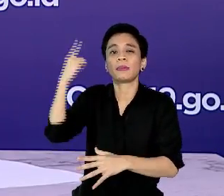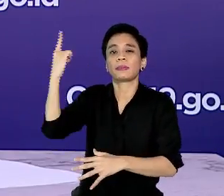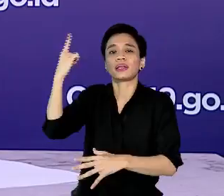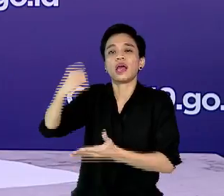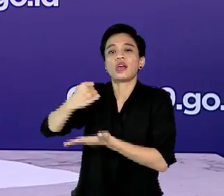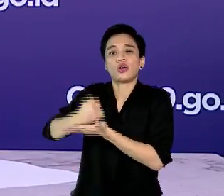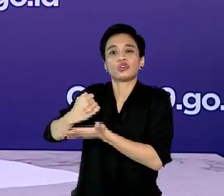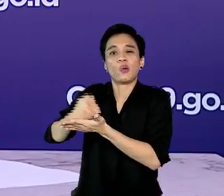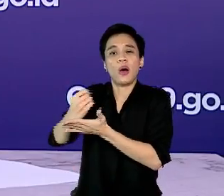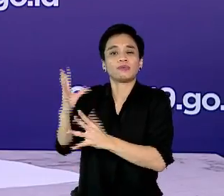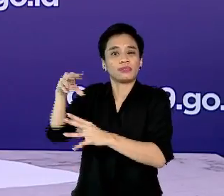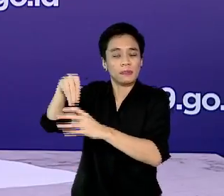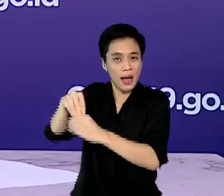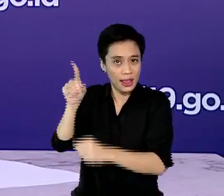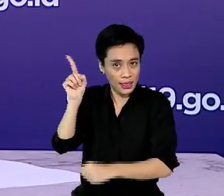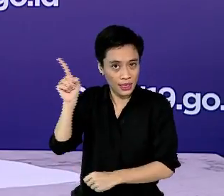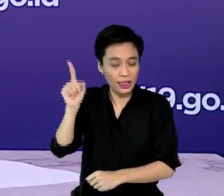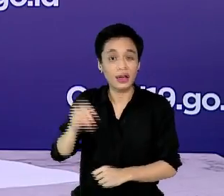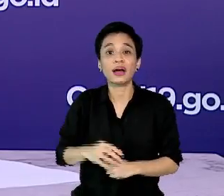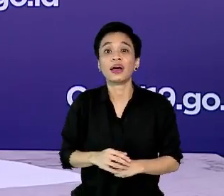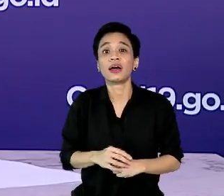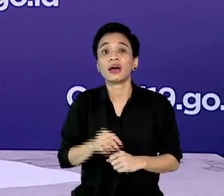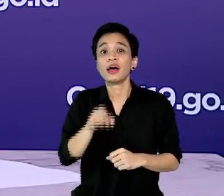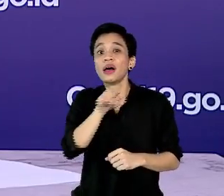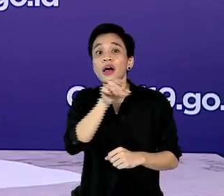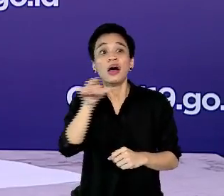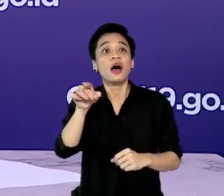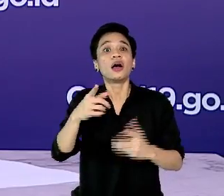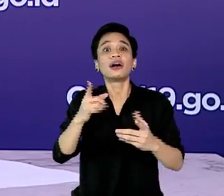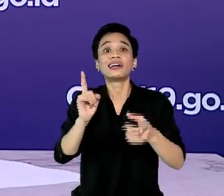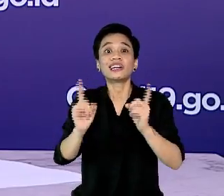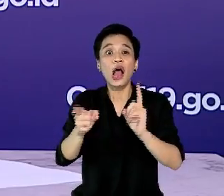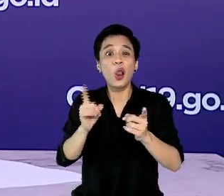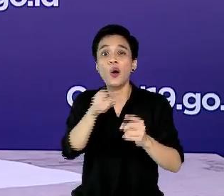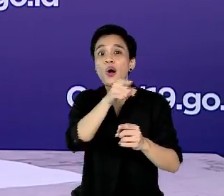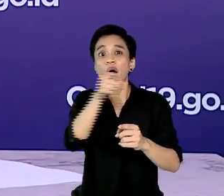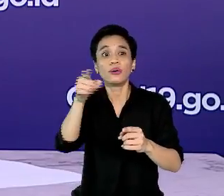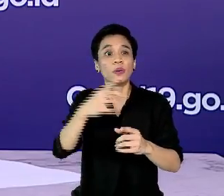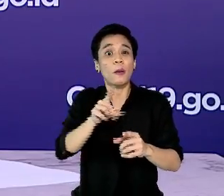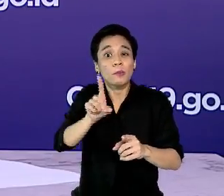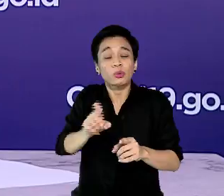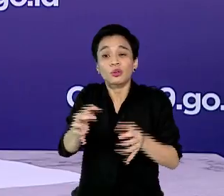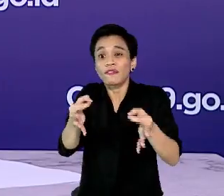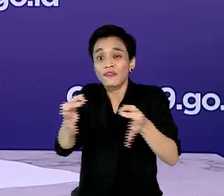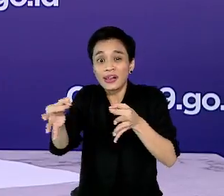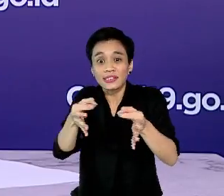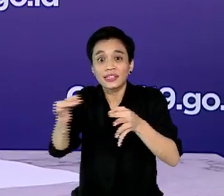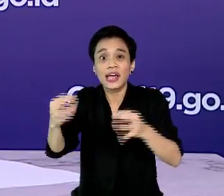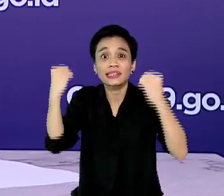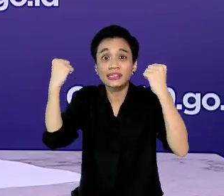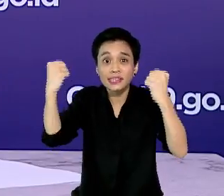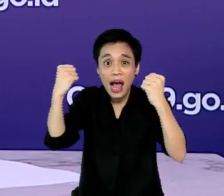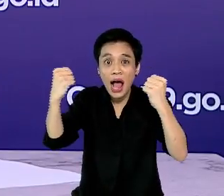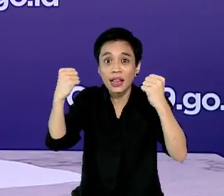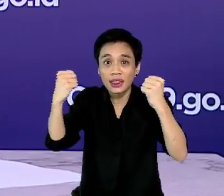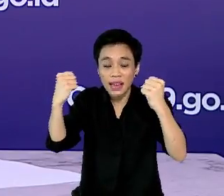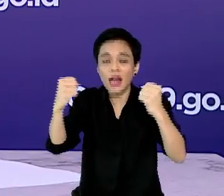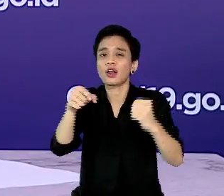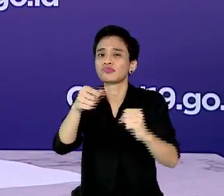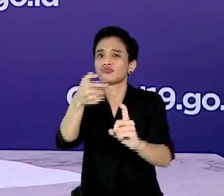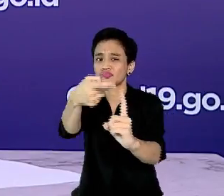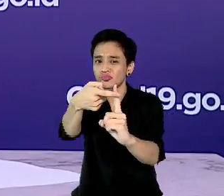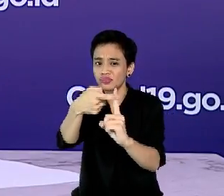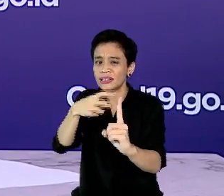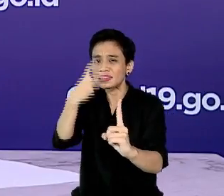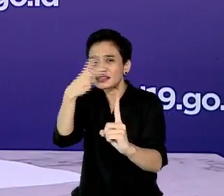COVID-19. Penanganan yang membutuhkan pengobatan dan perawatan di fasilitas kesehatan akan disesuaikan dengan indikasi